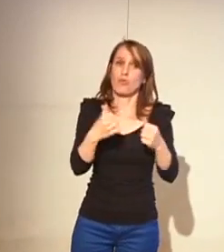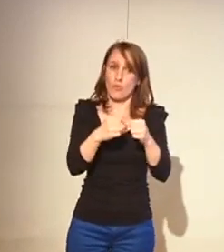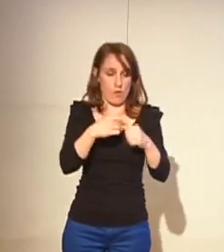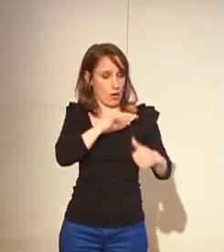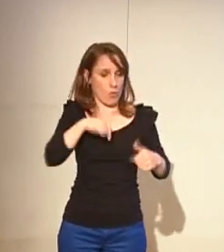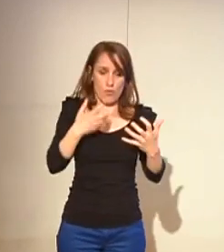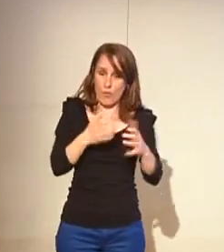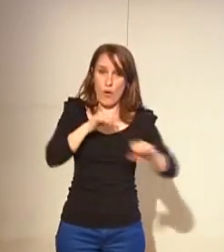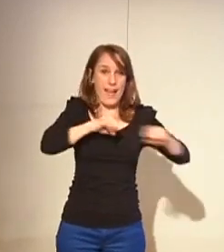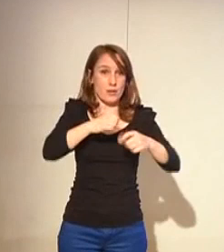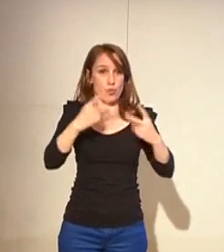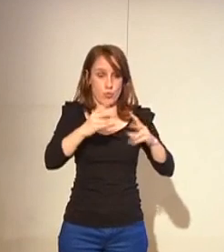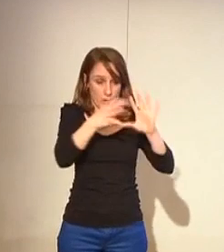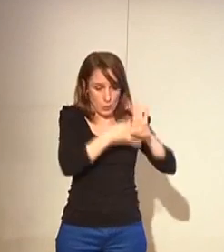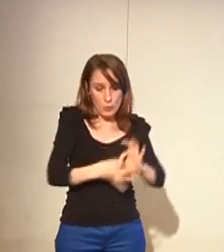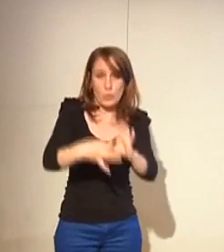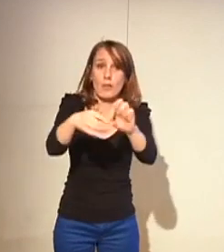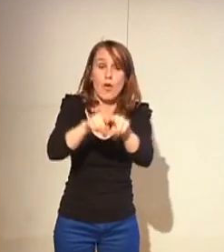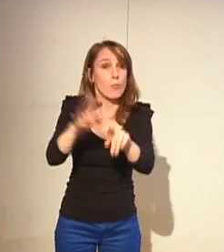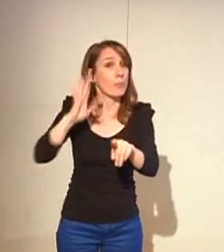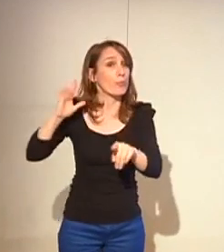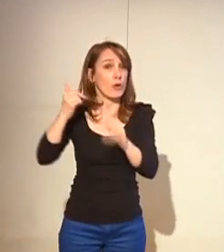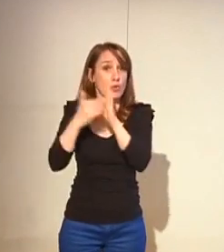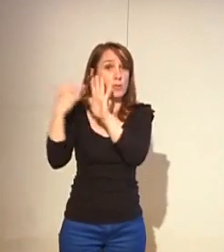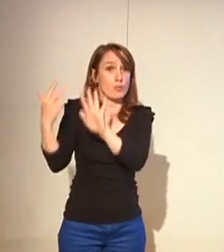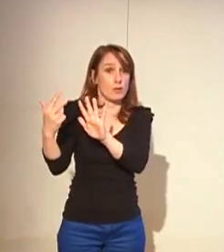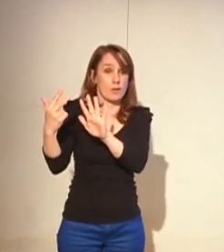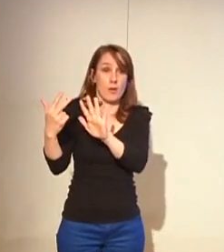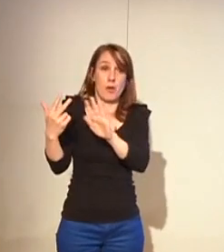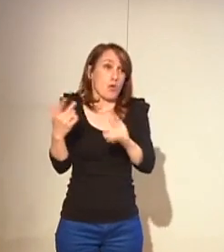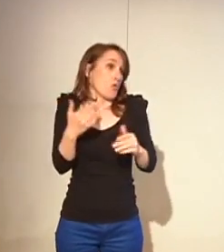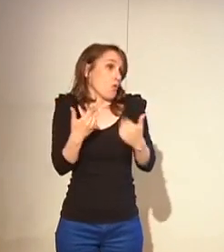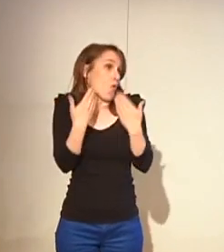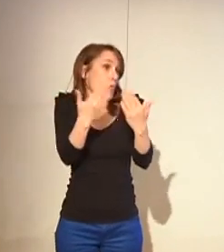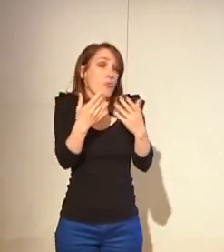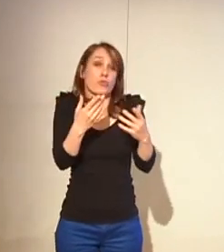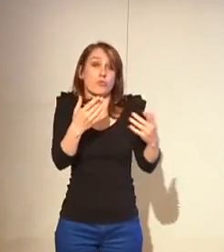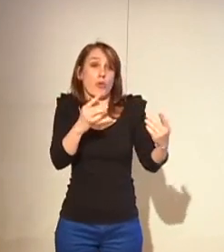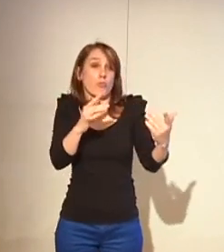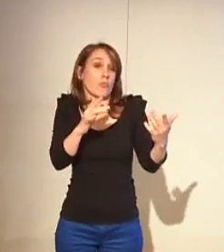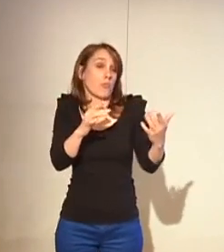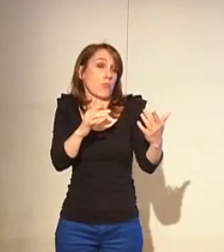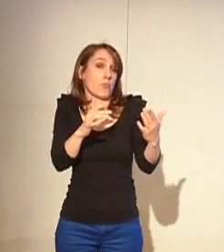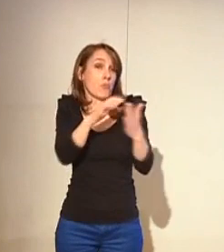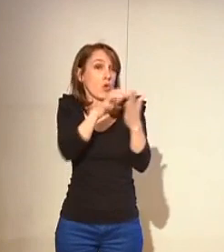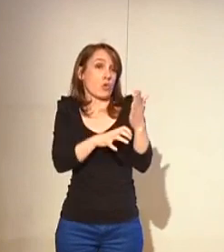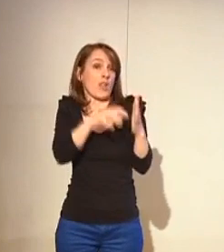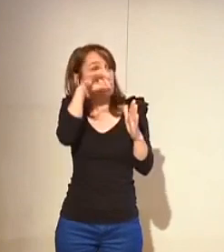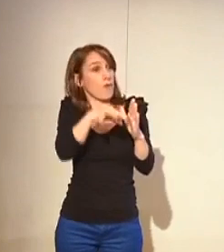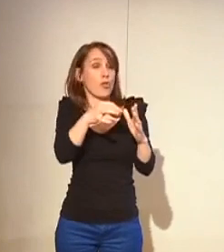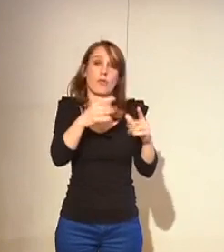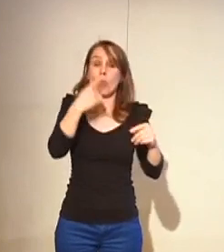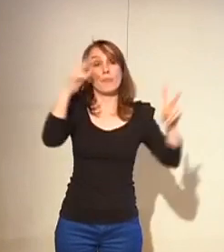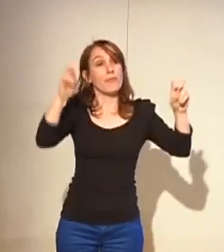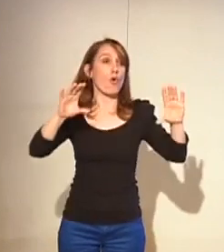publique nous vous soumettons cette délibération qui est la délibération la plus confortable je dirais pour la continuité de l'action